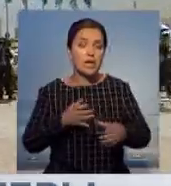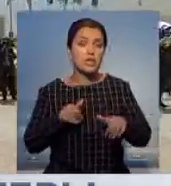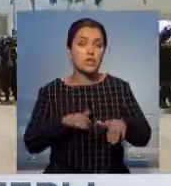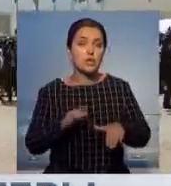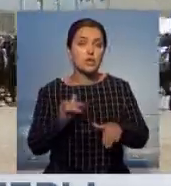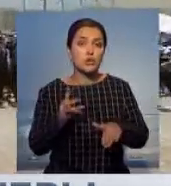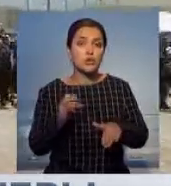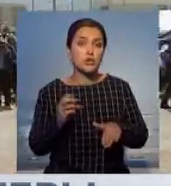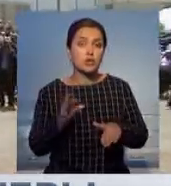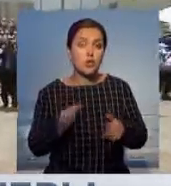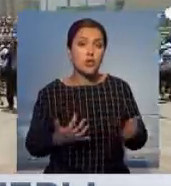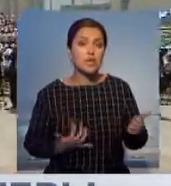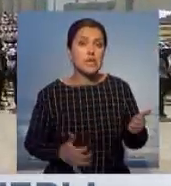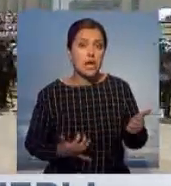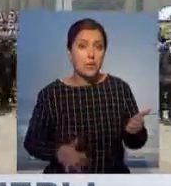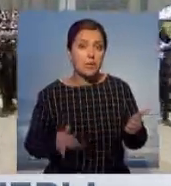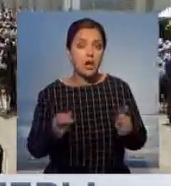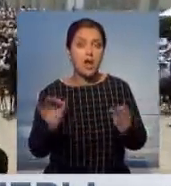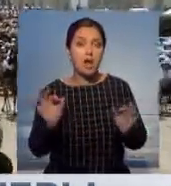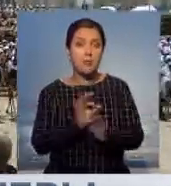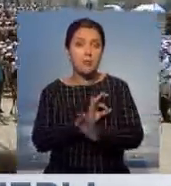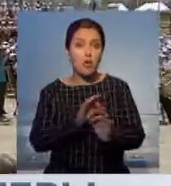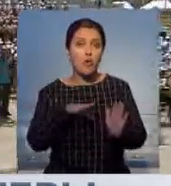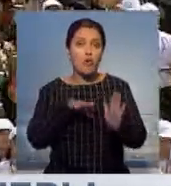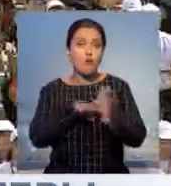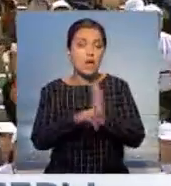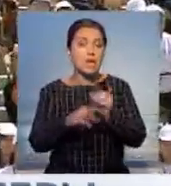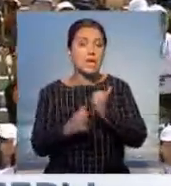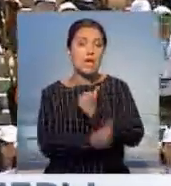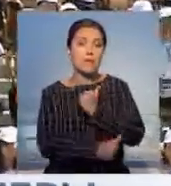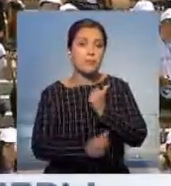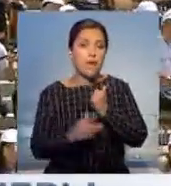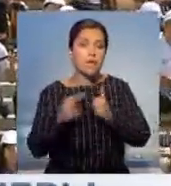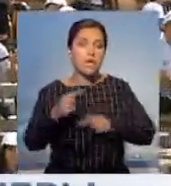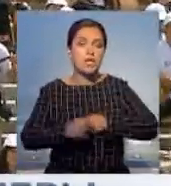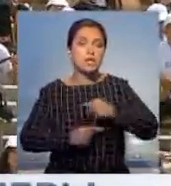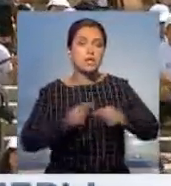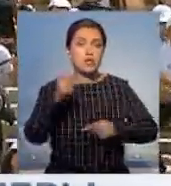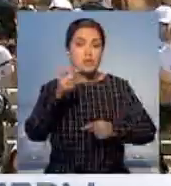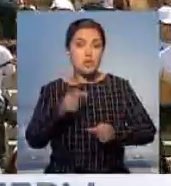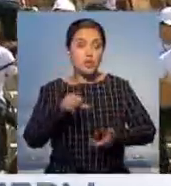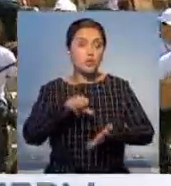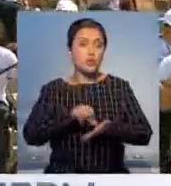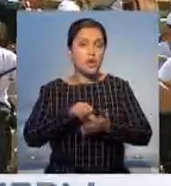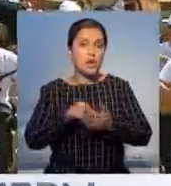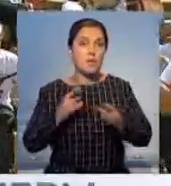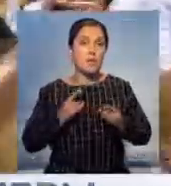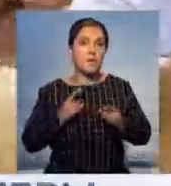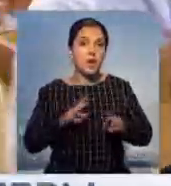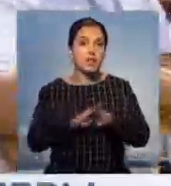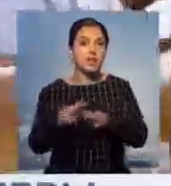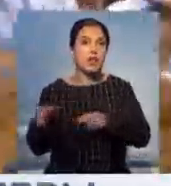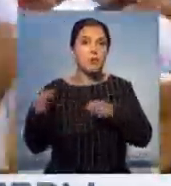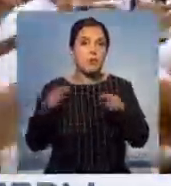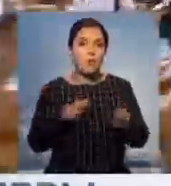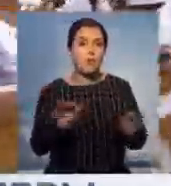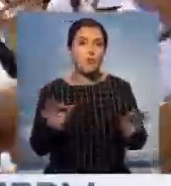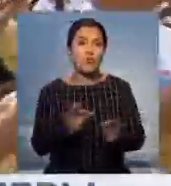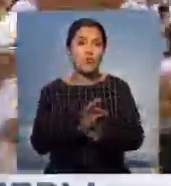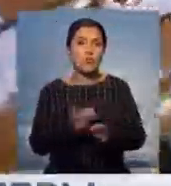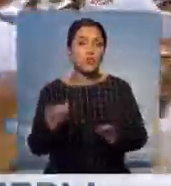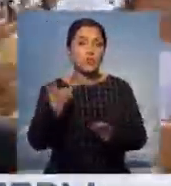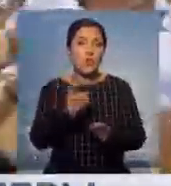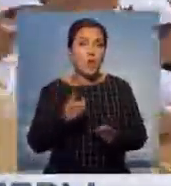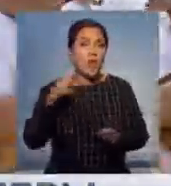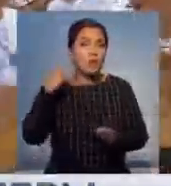ЮНЕСКО дамбра и кюи внесены в список нематериального наследия человечества. Отмечу, что для участия в празднике в столицу приехали музыканты из Уральска,